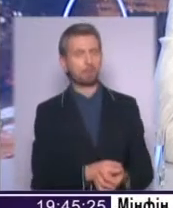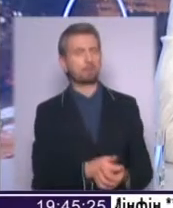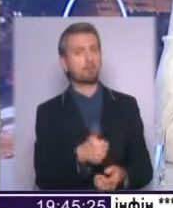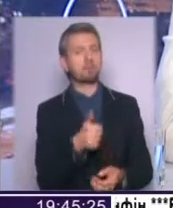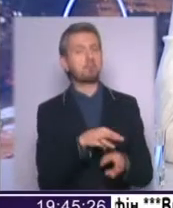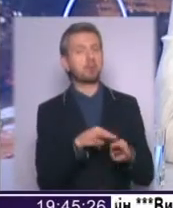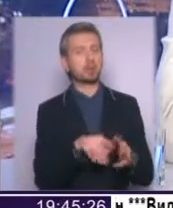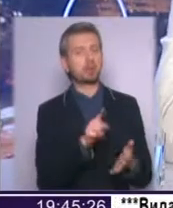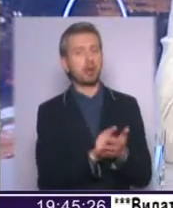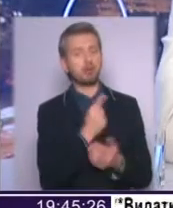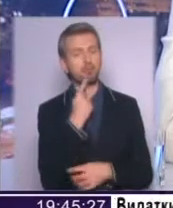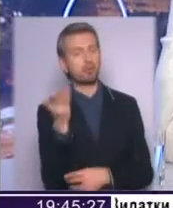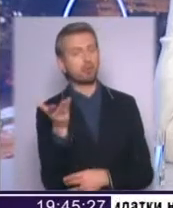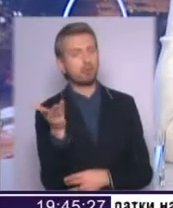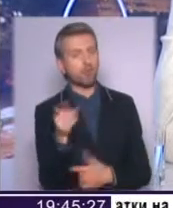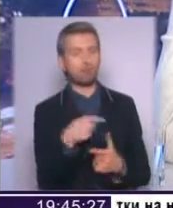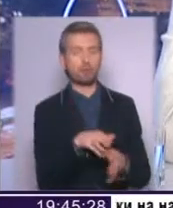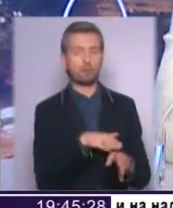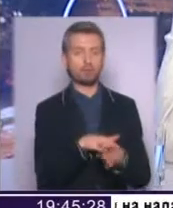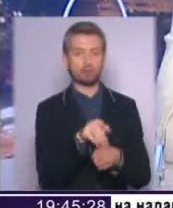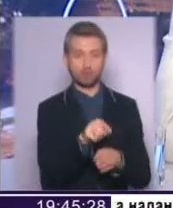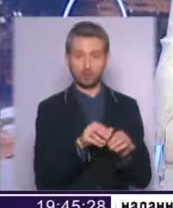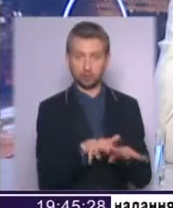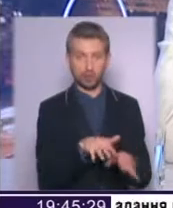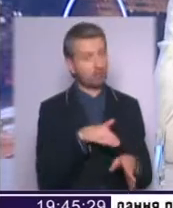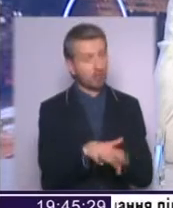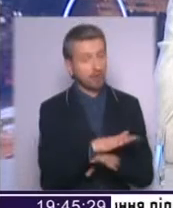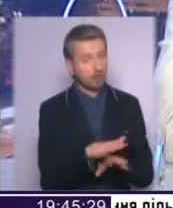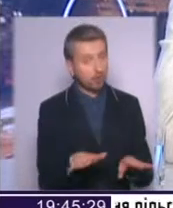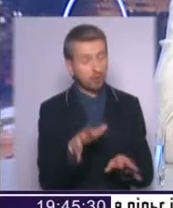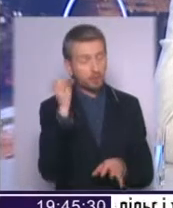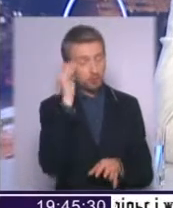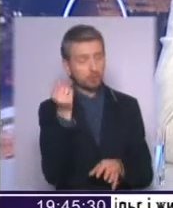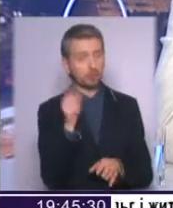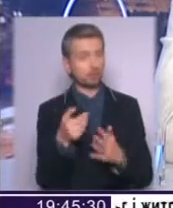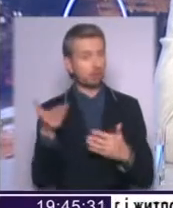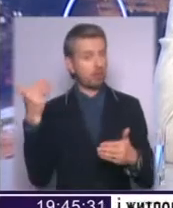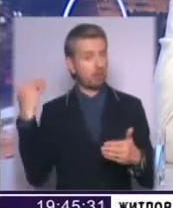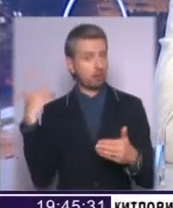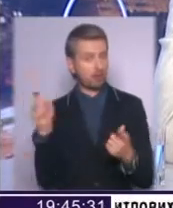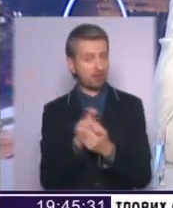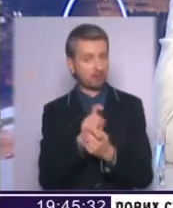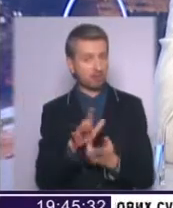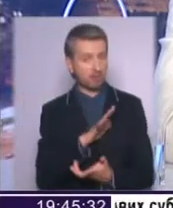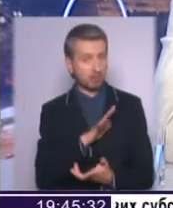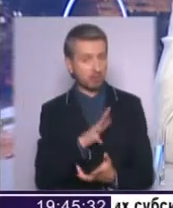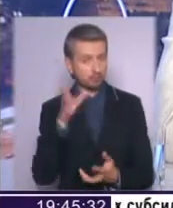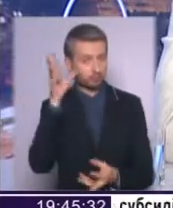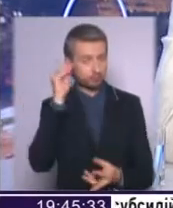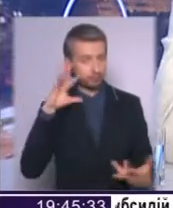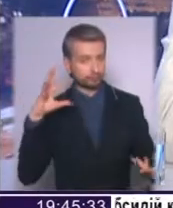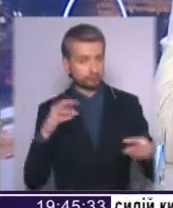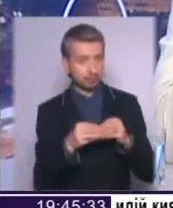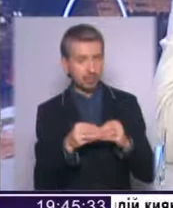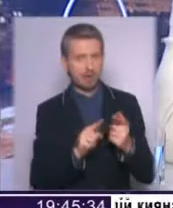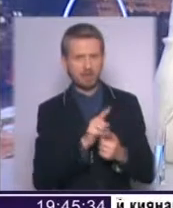Прем'єр-міністр має прозвітувати або виконати цю дію. Не виконує, значить, враховуючи ті ряд скандалів, які є, реформи не виконуються